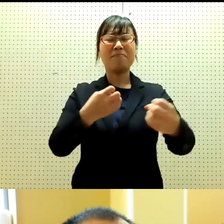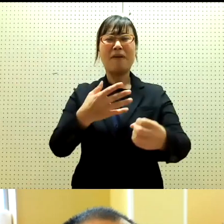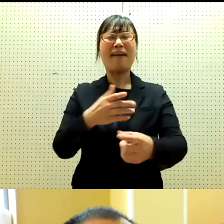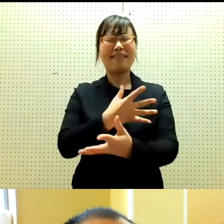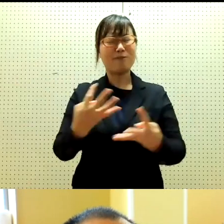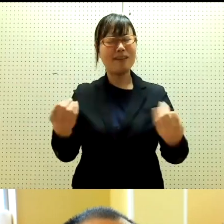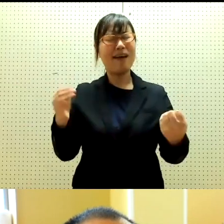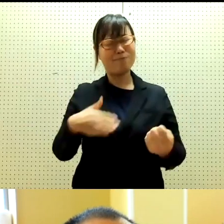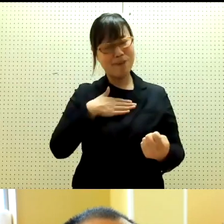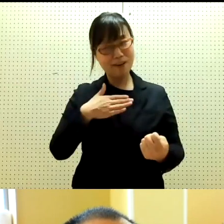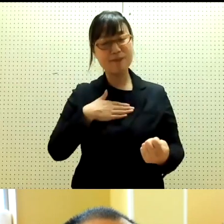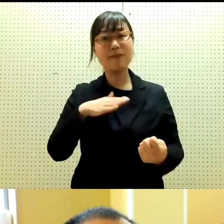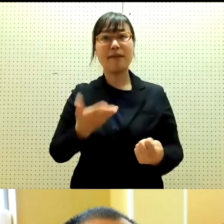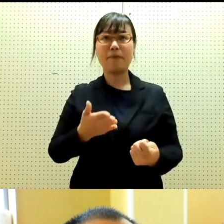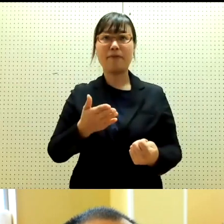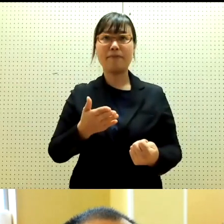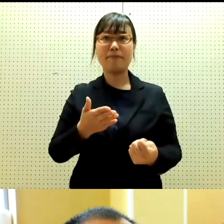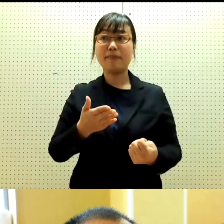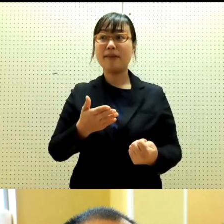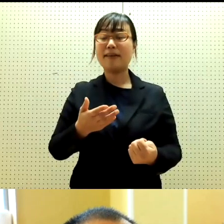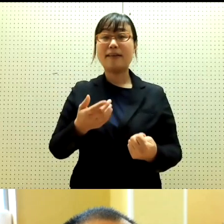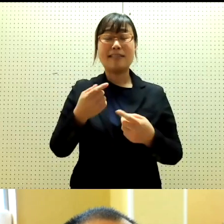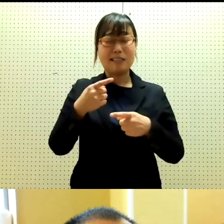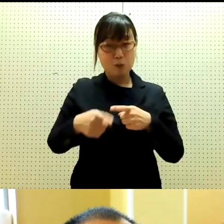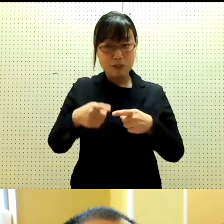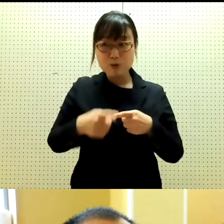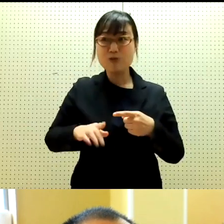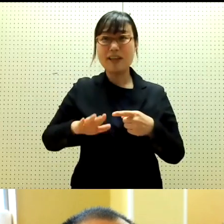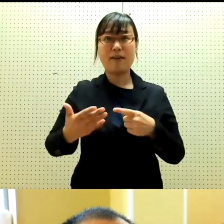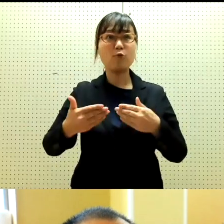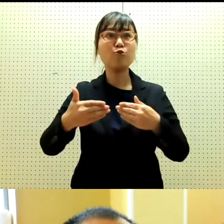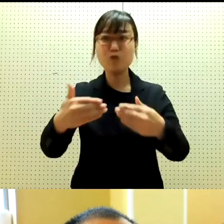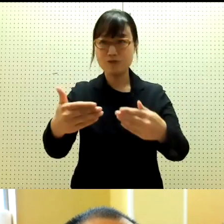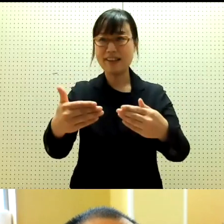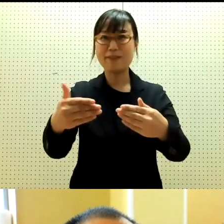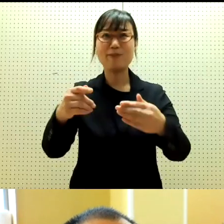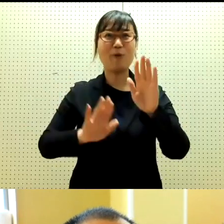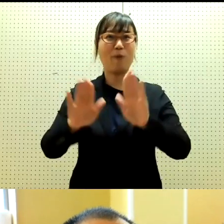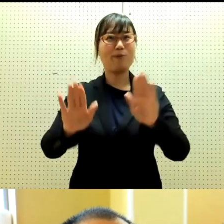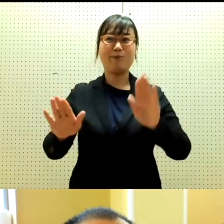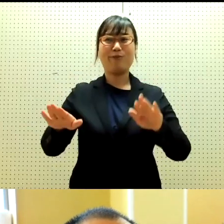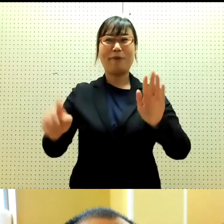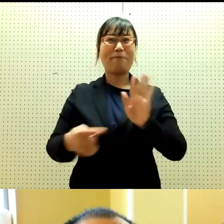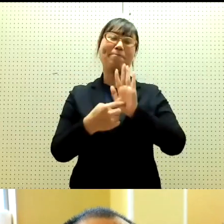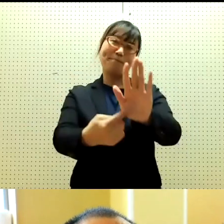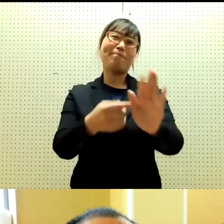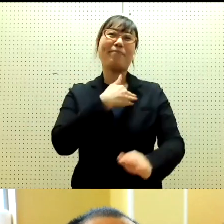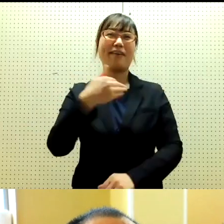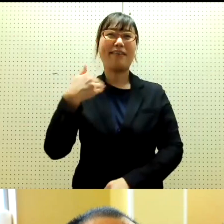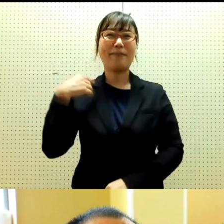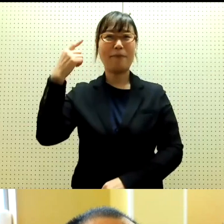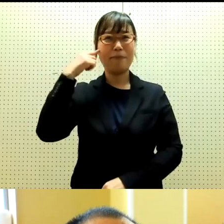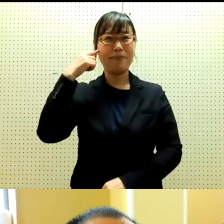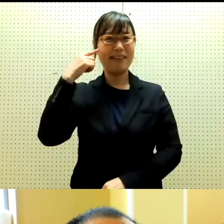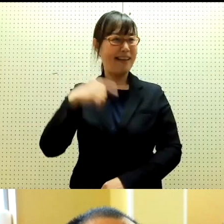確実に前に歩みは進めているっていうところはね、お見せできたかと思うので、ぜひね、これにめげずにと言いますか、みん